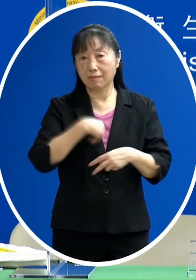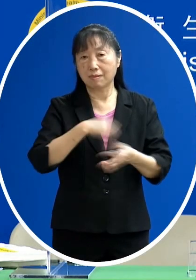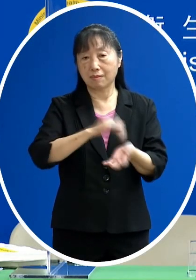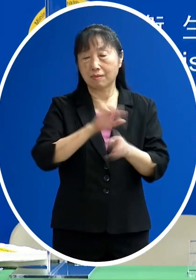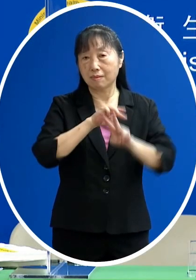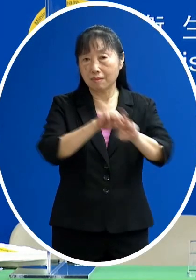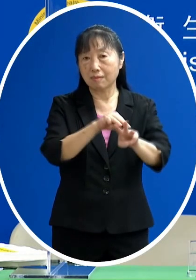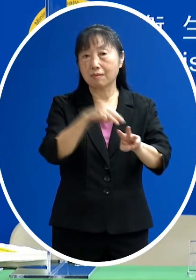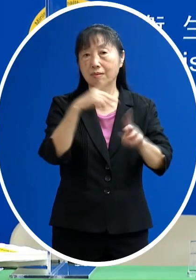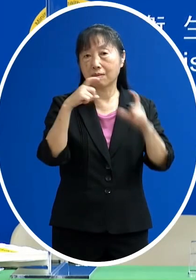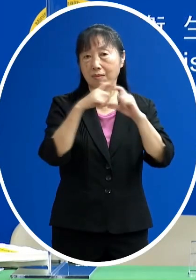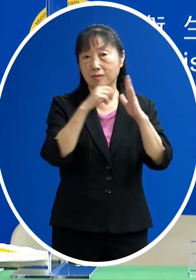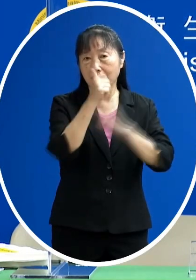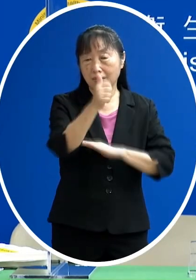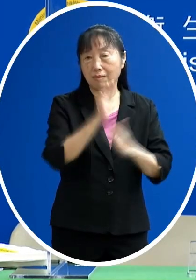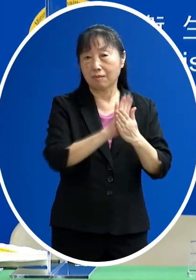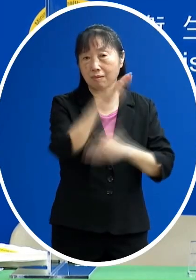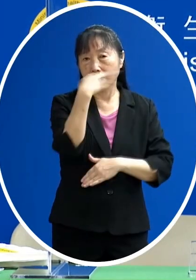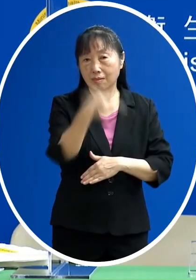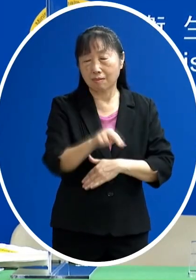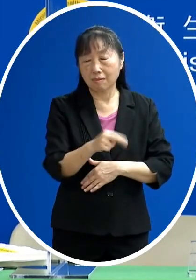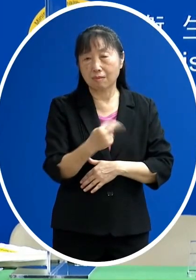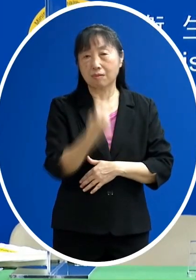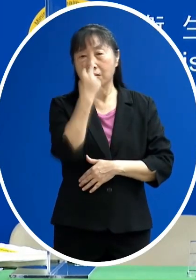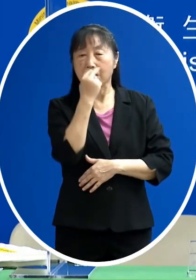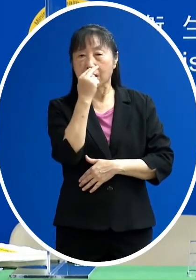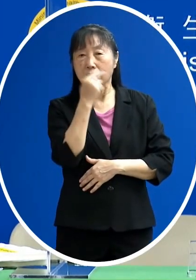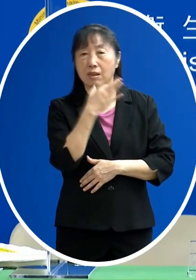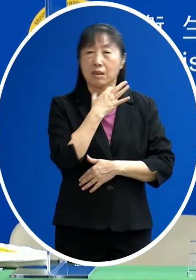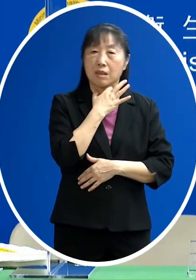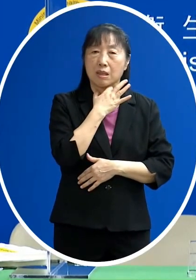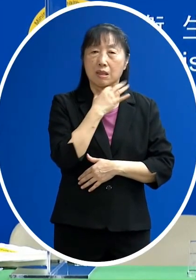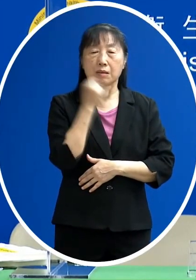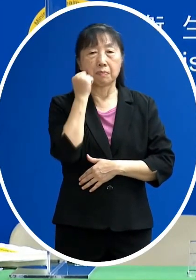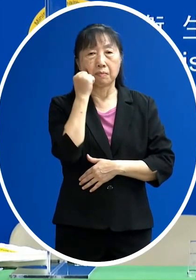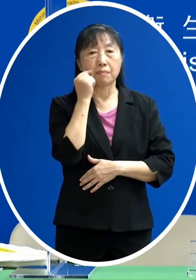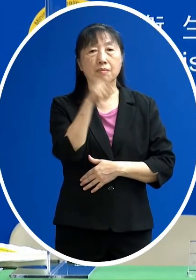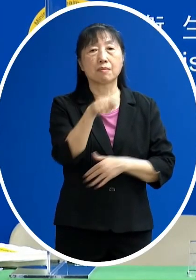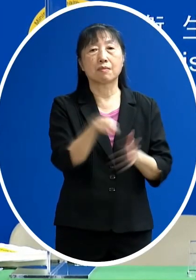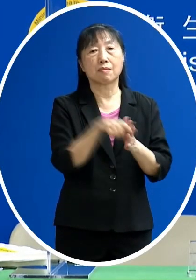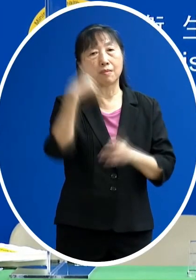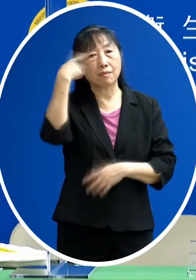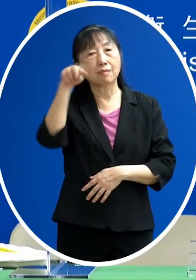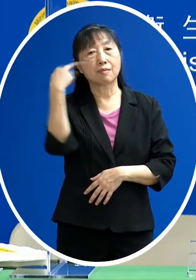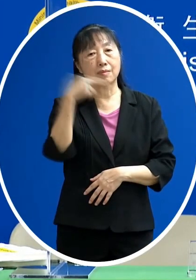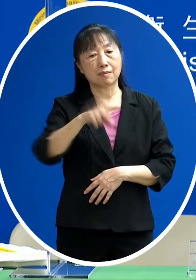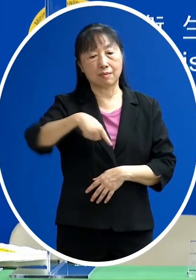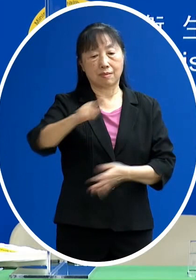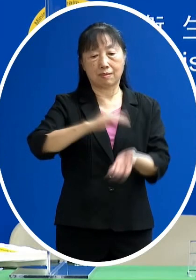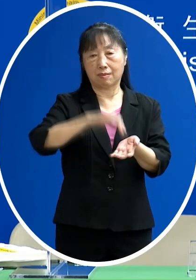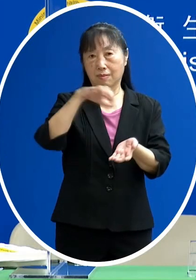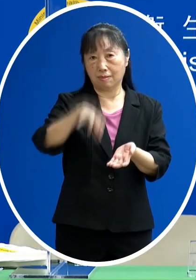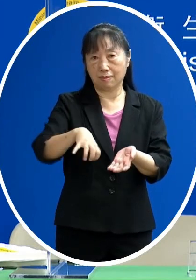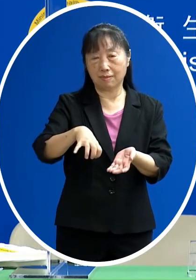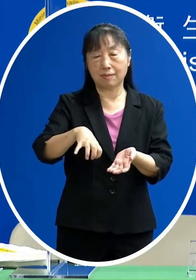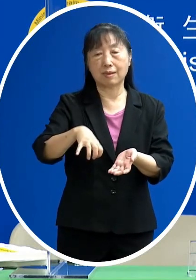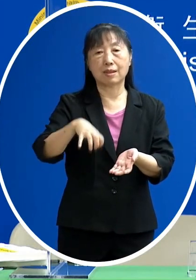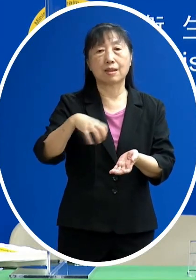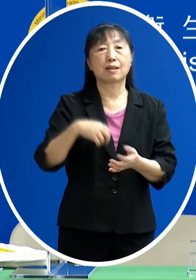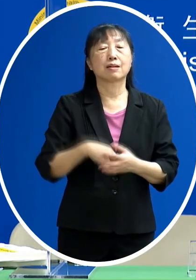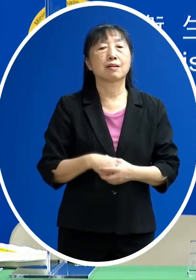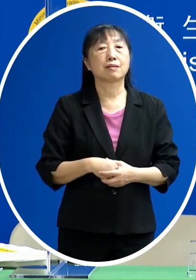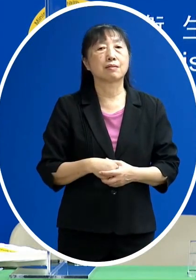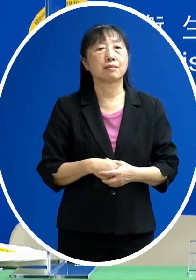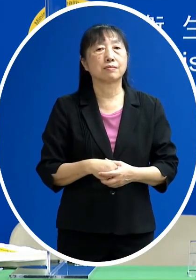过在回家当后又出现有呼吸困难的一个情形，那隔日带到这个医院去就医，在医院里